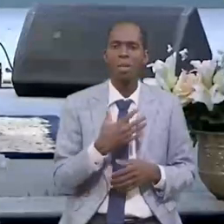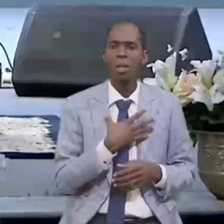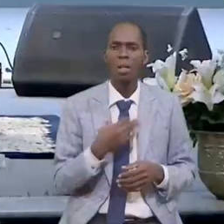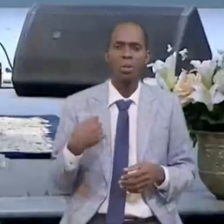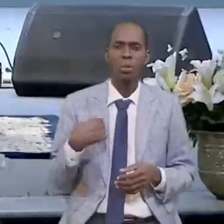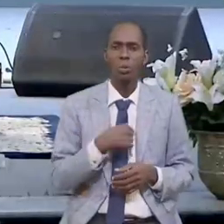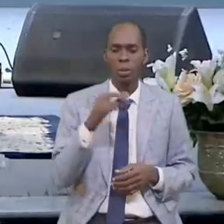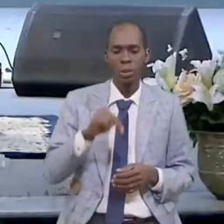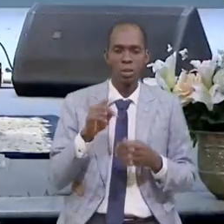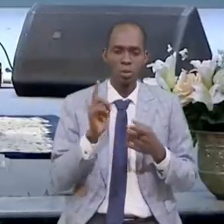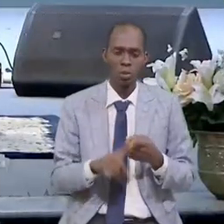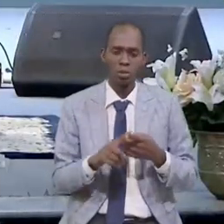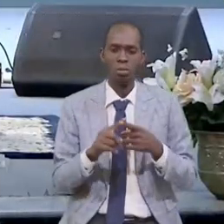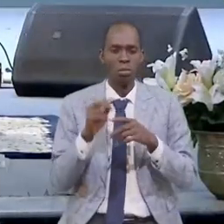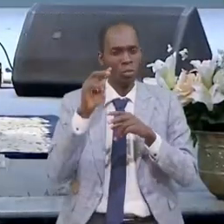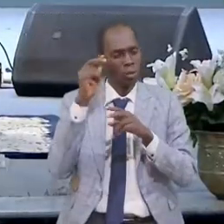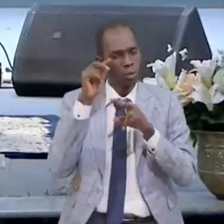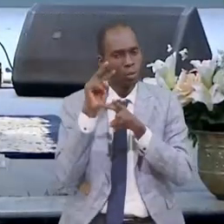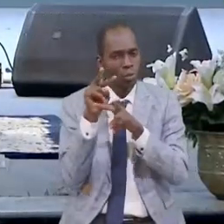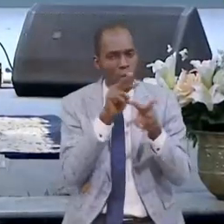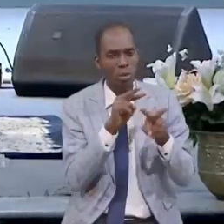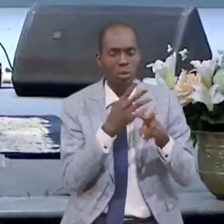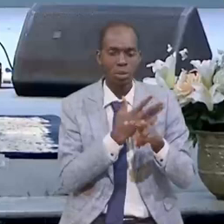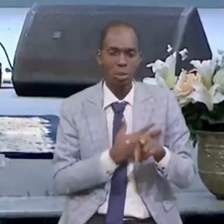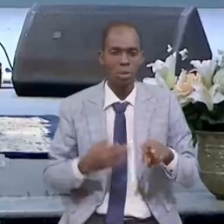Et nous devons veiller sur cela.